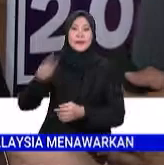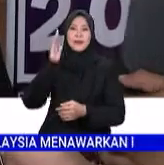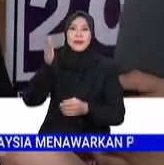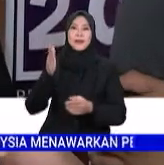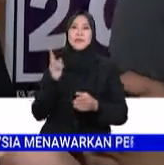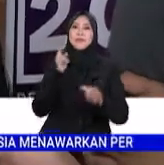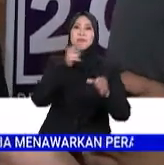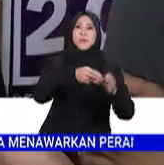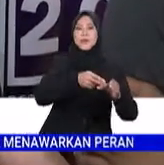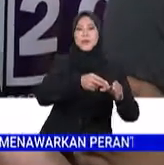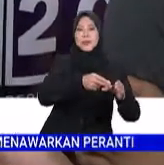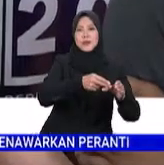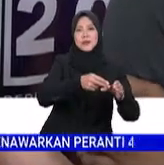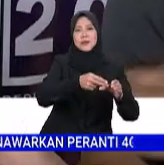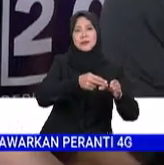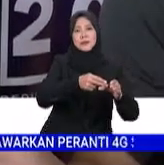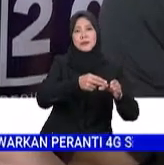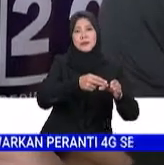terus diberi